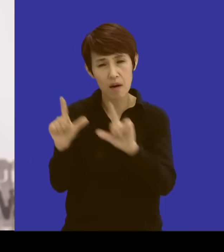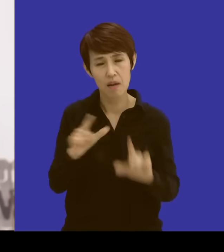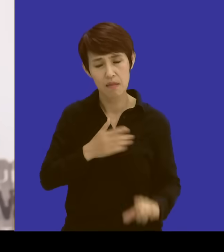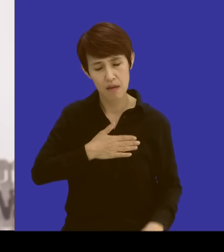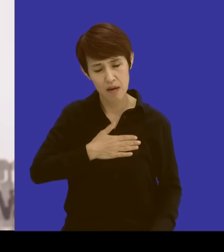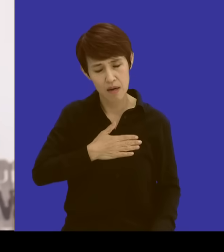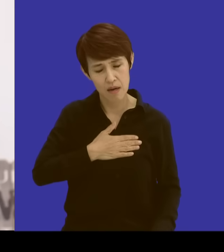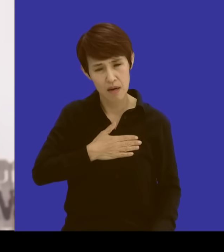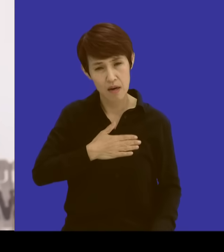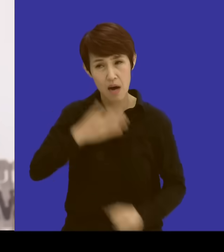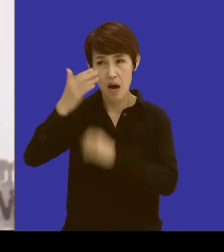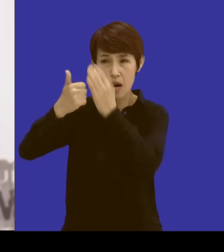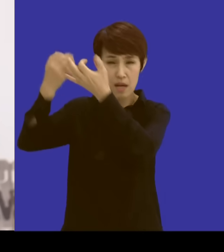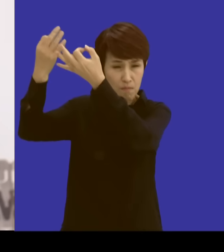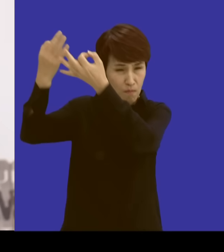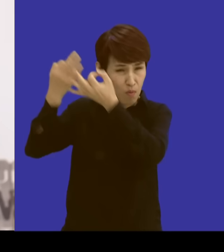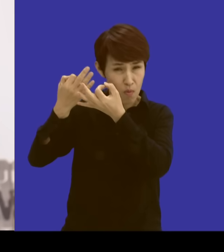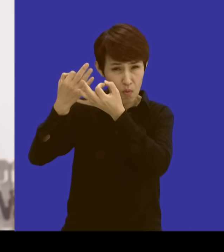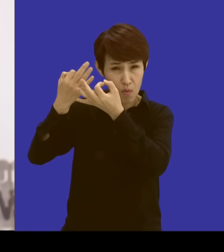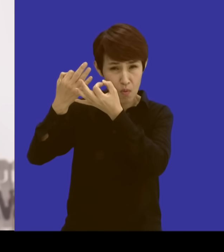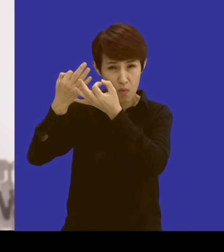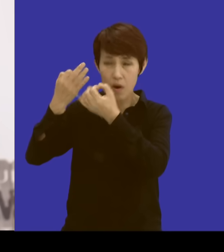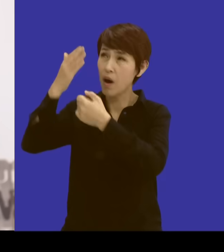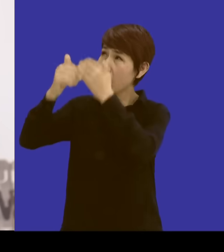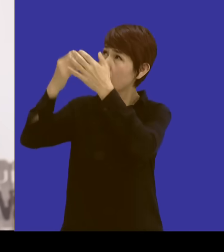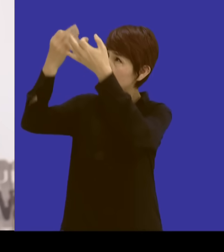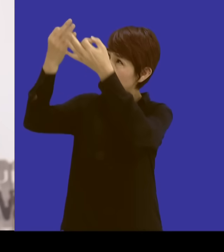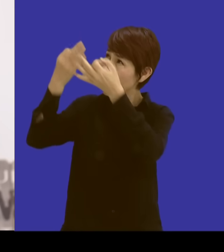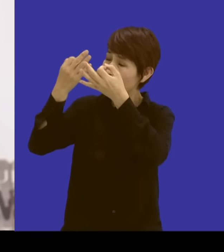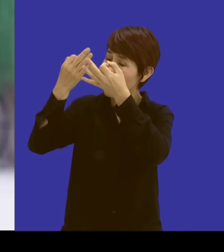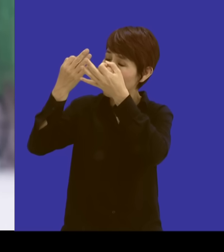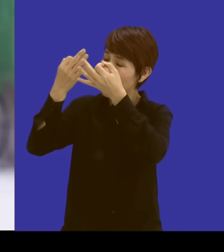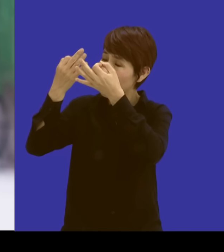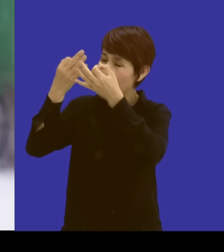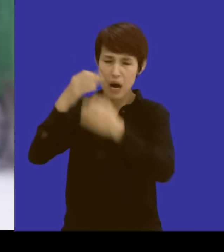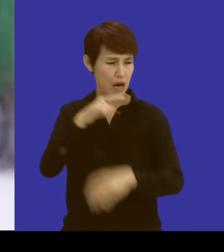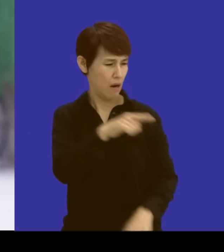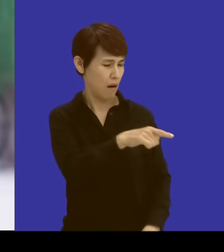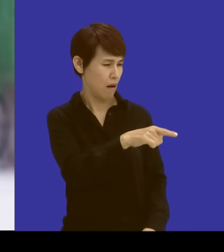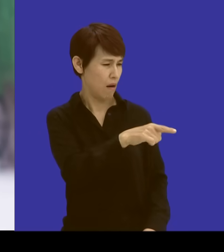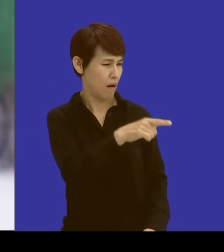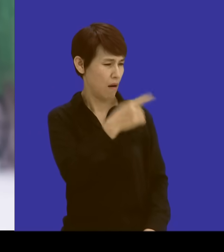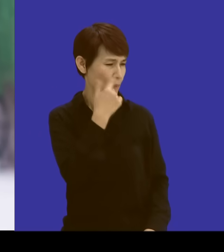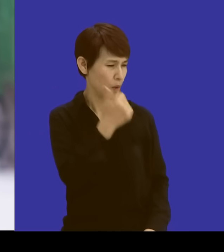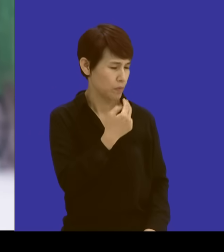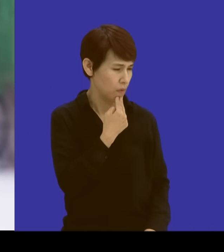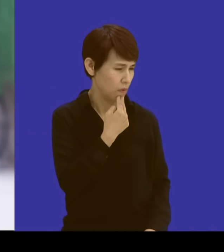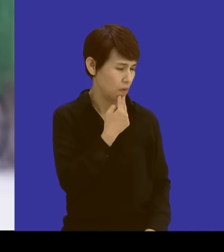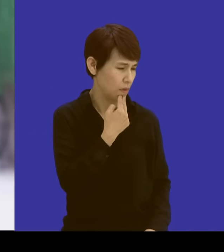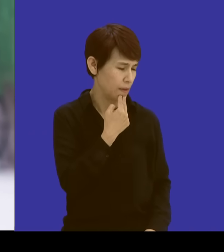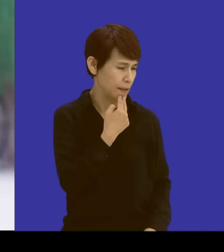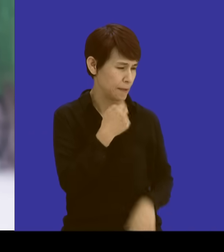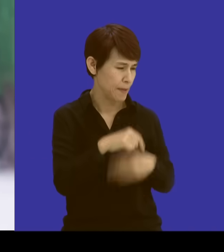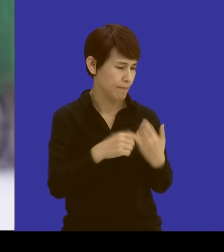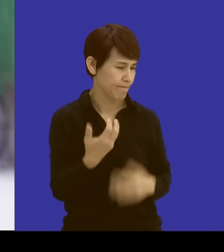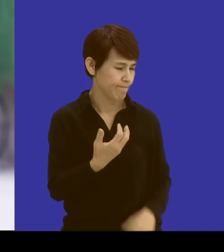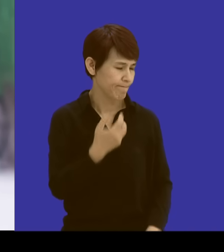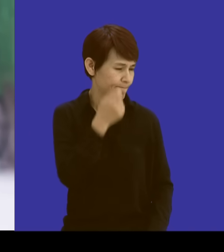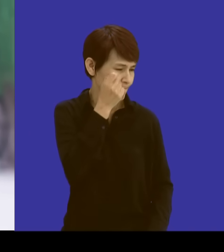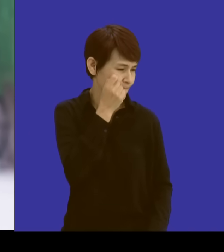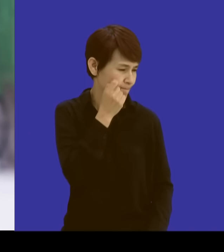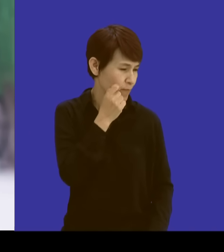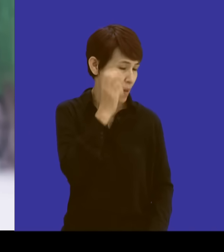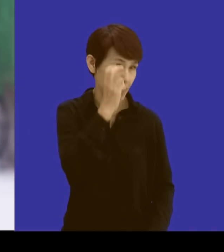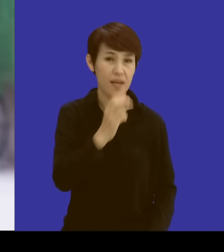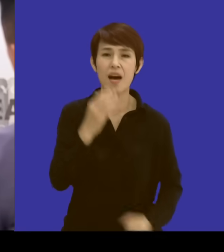보시면서 하나님이 아파하셔 오히려 하나님이 우셨을 것 같다는 생각이 드는 거예요. 그러니까 그런 하나님을